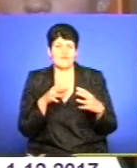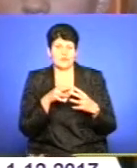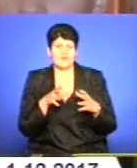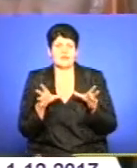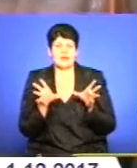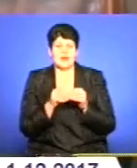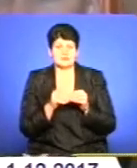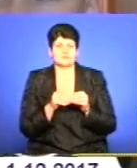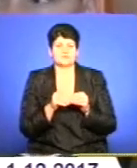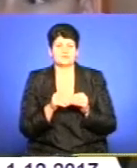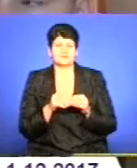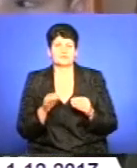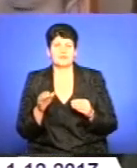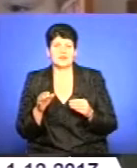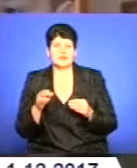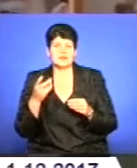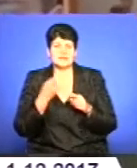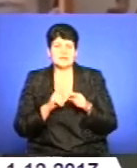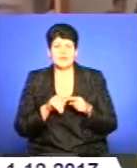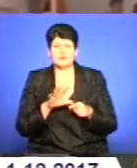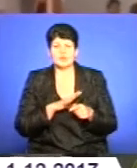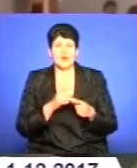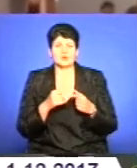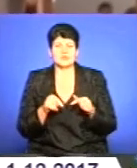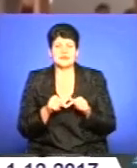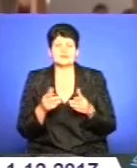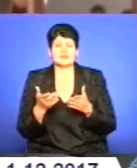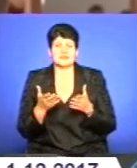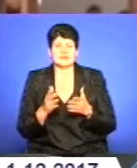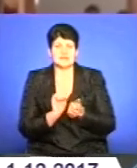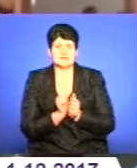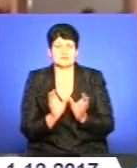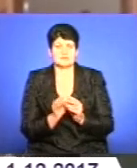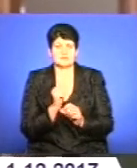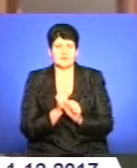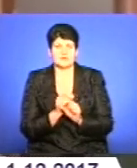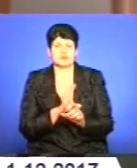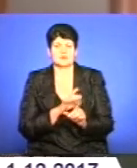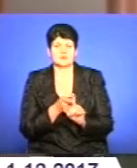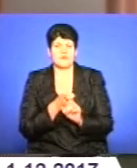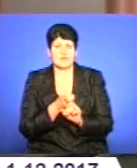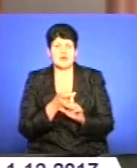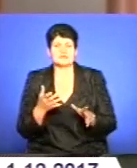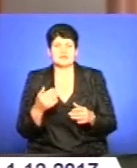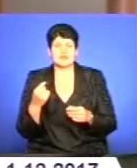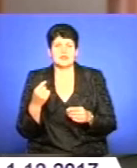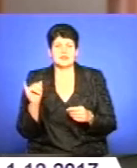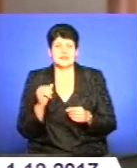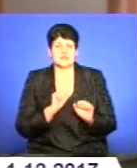відповідно, це були організації, які тісно між собою співпрацювали, були дуже пов'язані і, скажімо так,